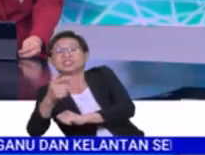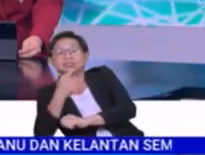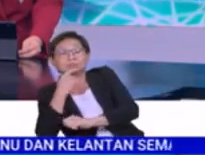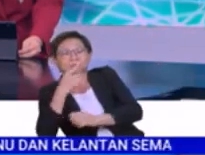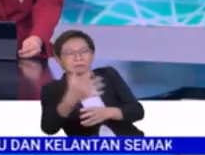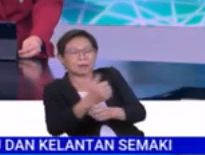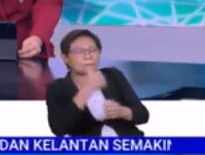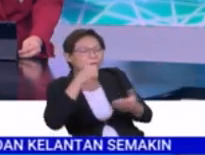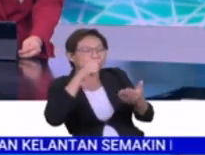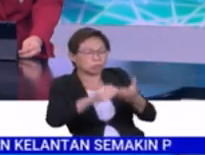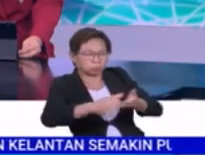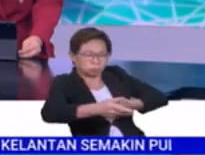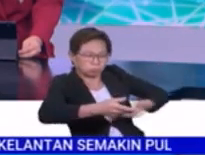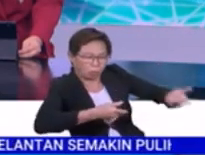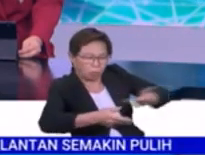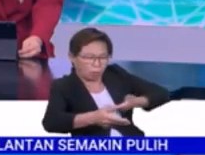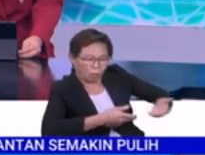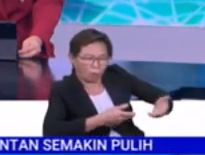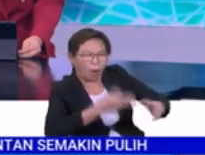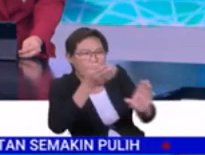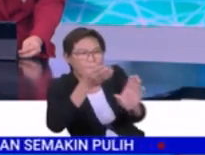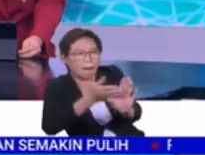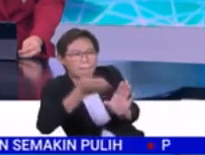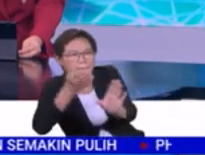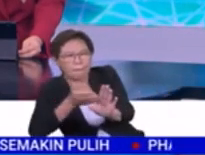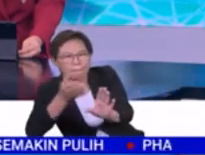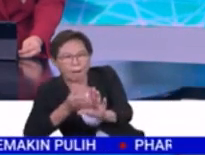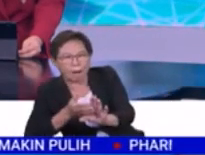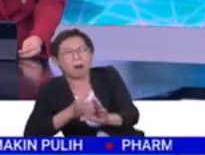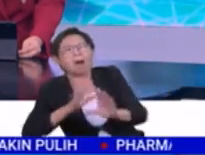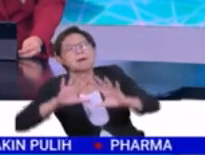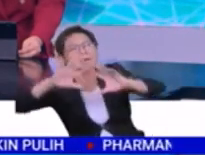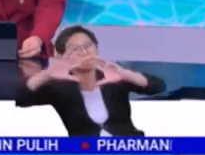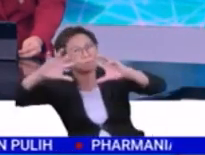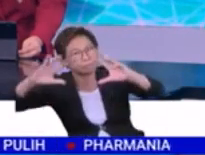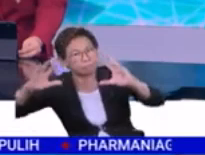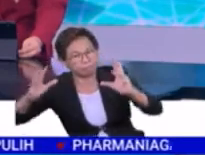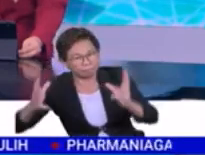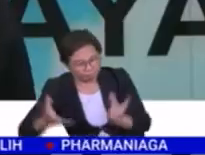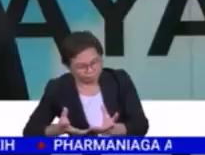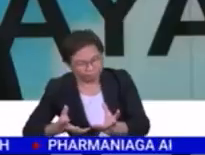dokumen transaksi beberapa institusi kewangan antarabangsa.